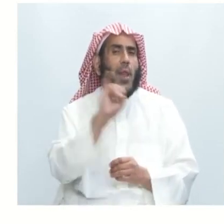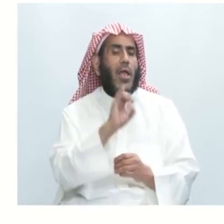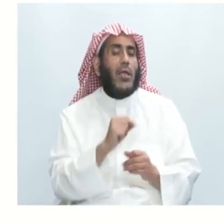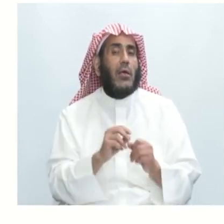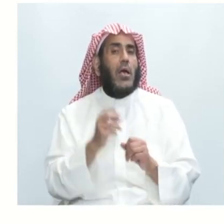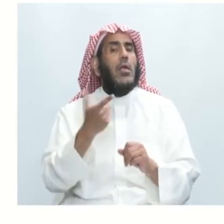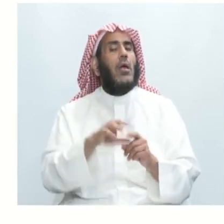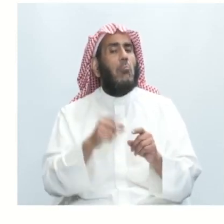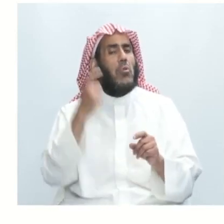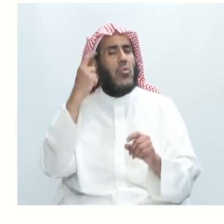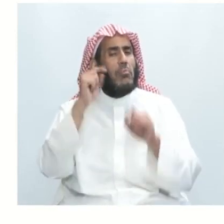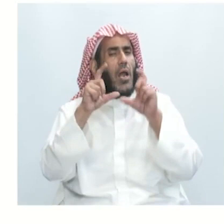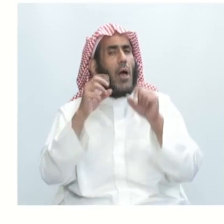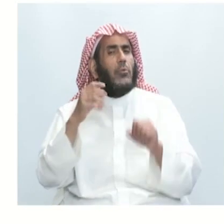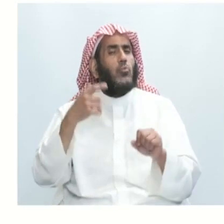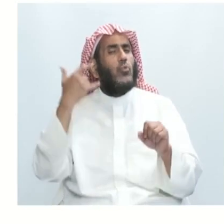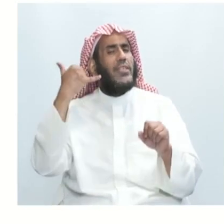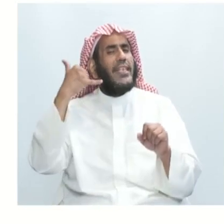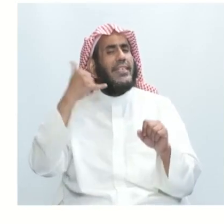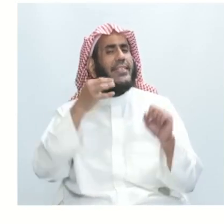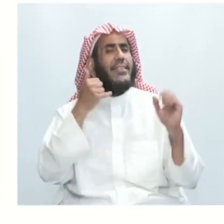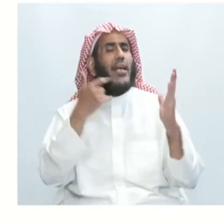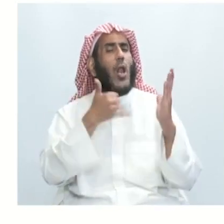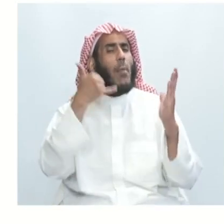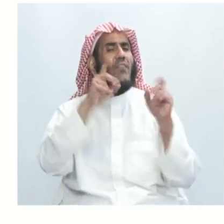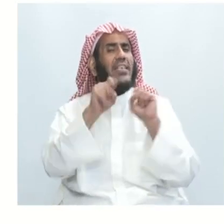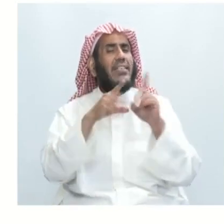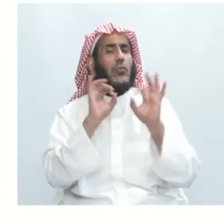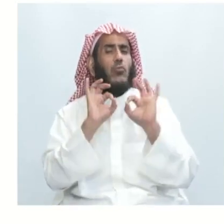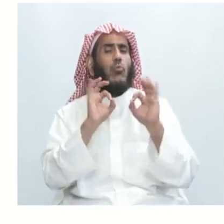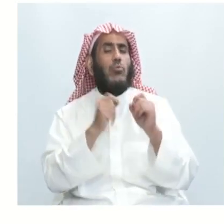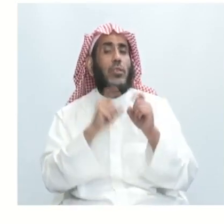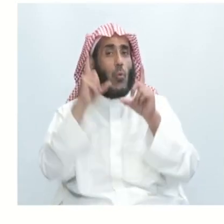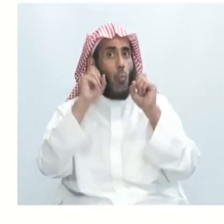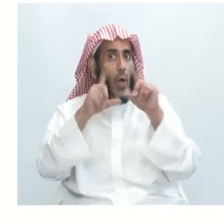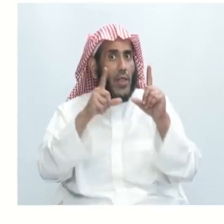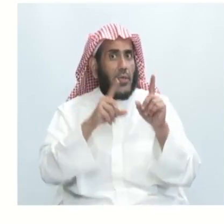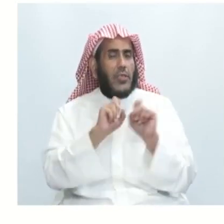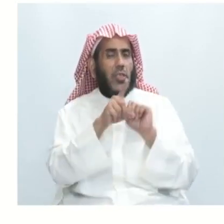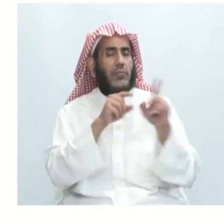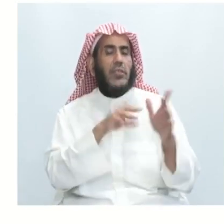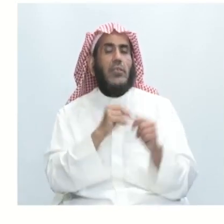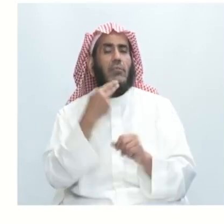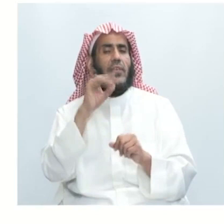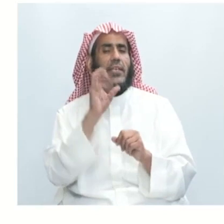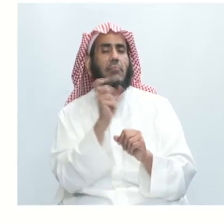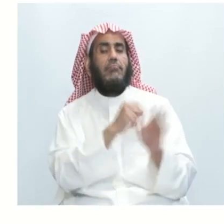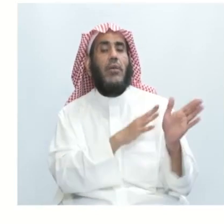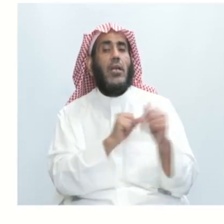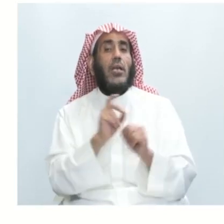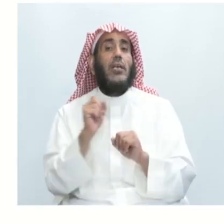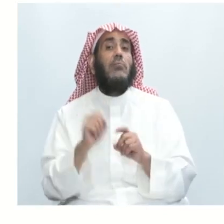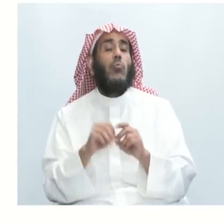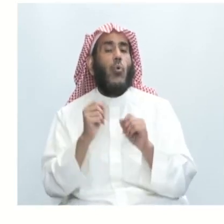هو هذا الرابط الدرس الرقمي بامك الدخول ومشاهده الدرس الرسم والاملائي رسم الاملائي